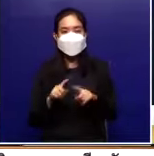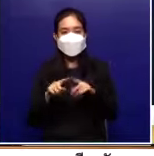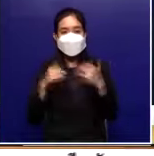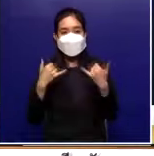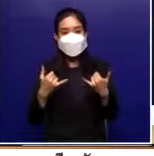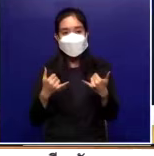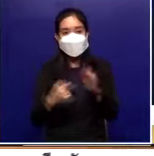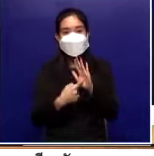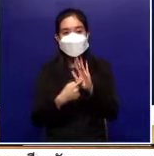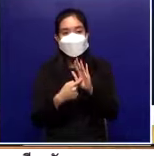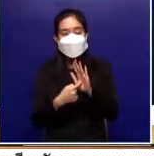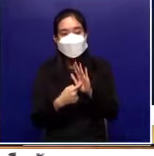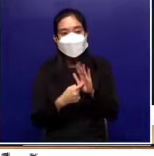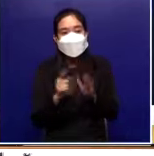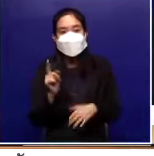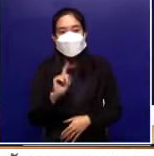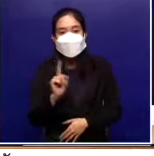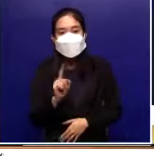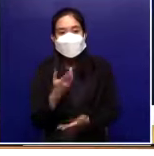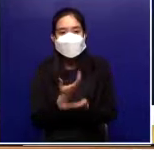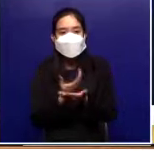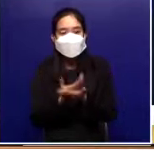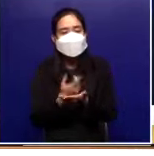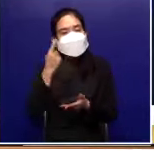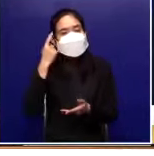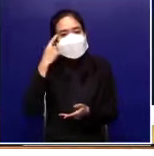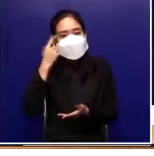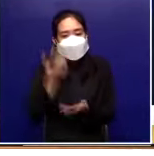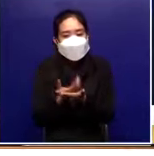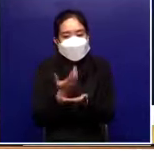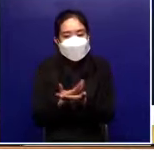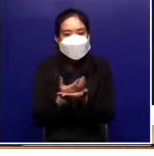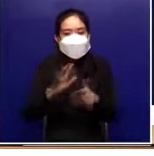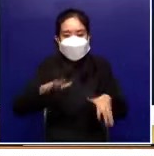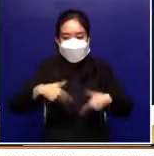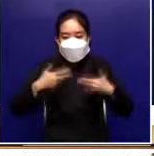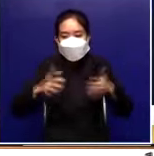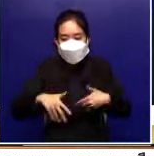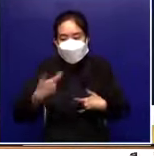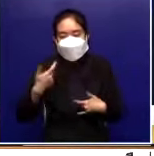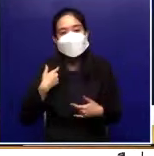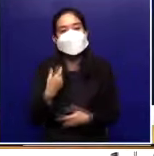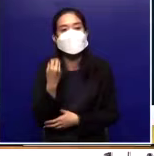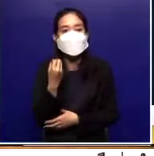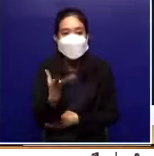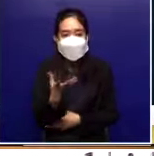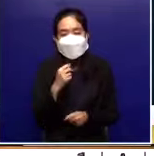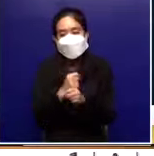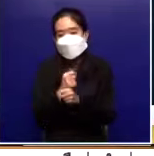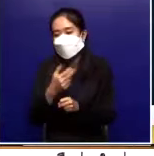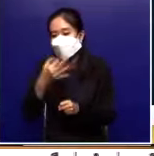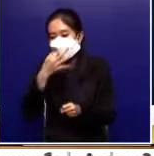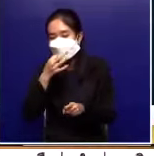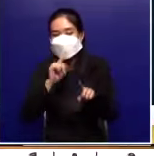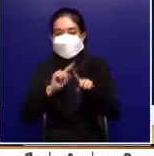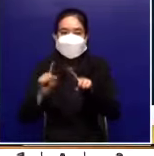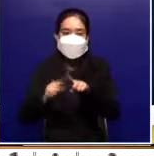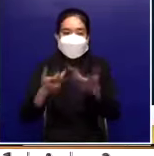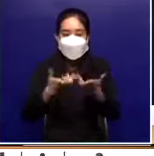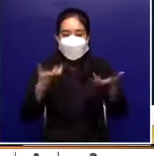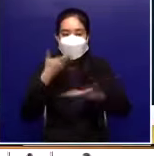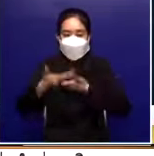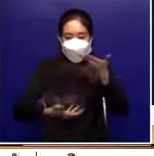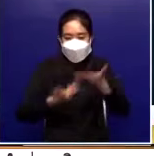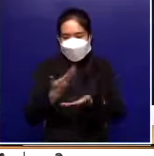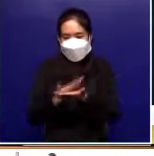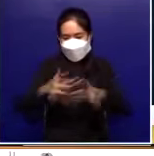รียงตับอันนั้นคือเงินเยอะไงแต่นั่นเงินของเขาเองนะเขาทำมาหากินเขาทำมาค้าขายก็ถึงได้เงินนะ